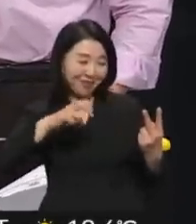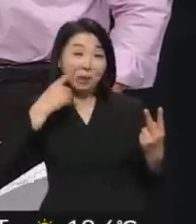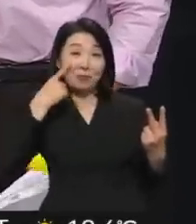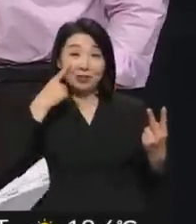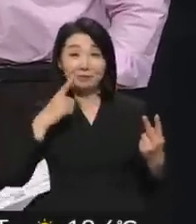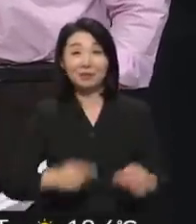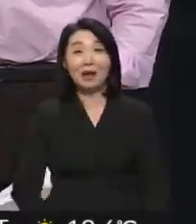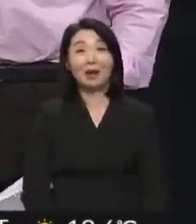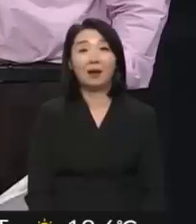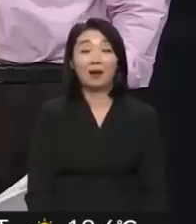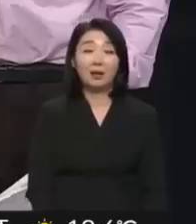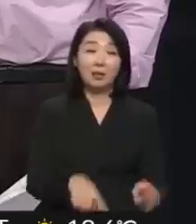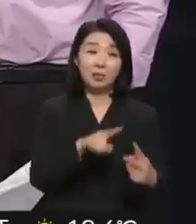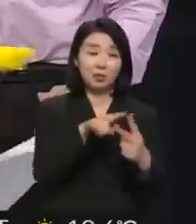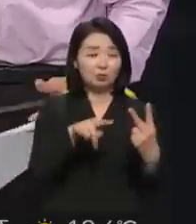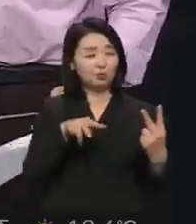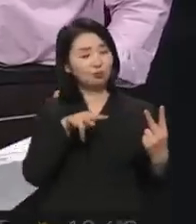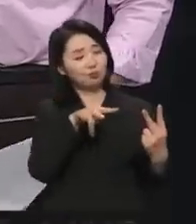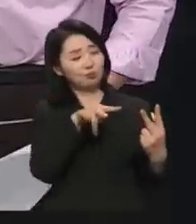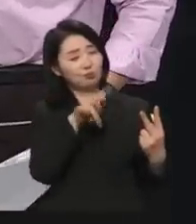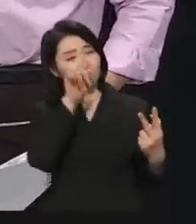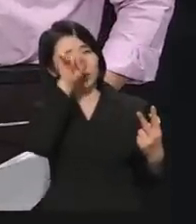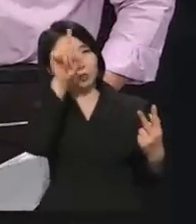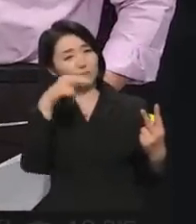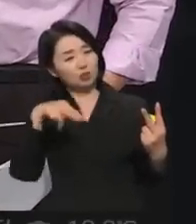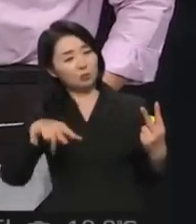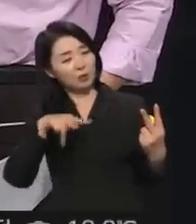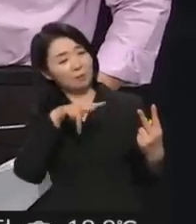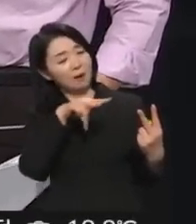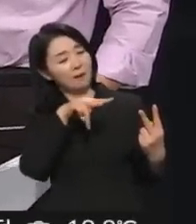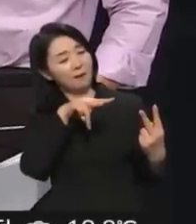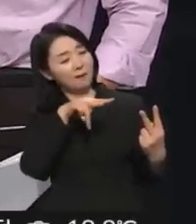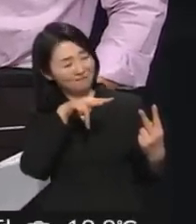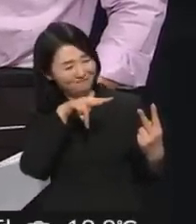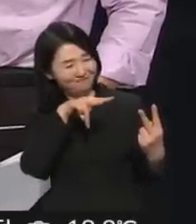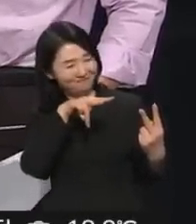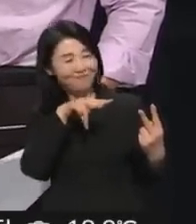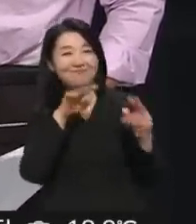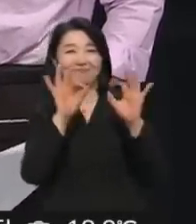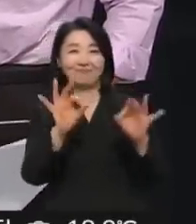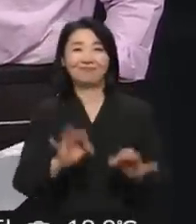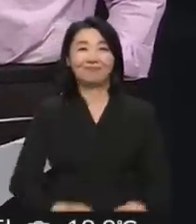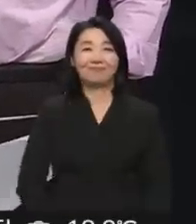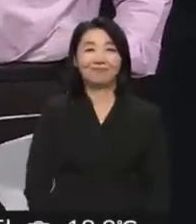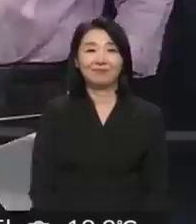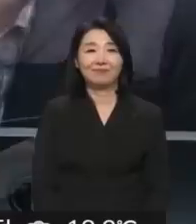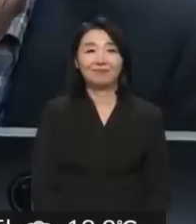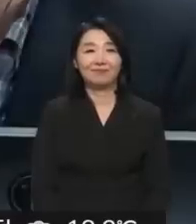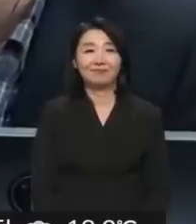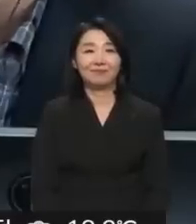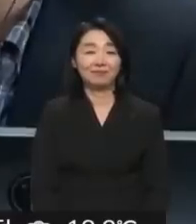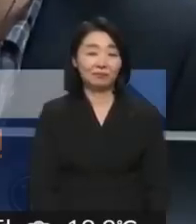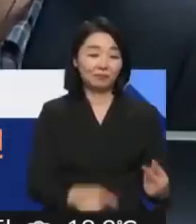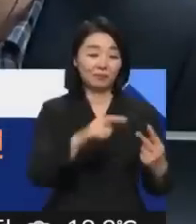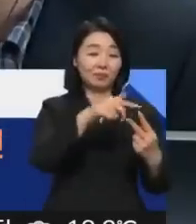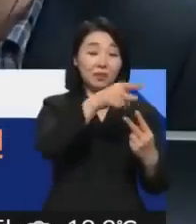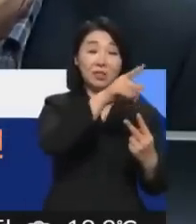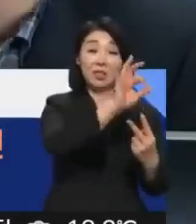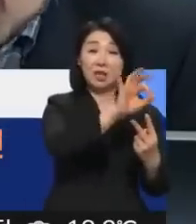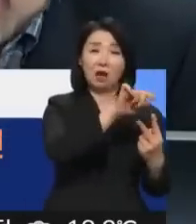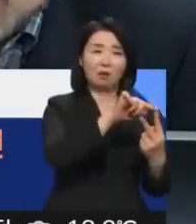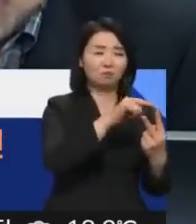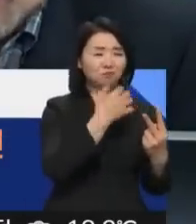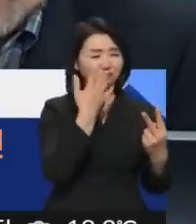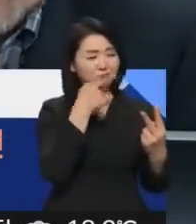하는데요. 이 둘을 바라보는 이준석 전 대표의 시선을 쫓아가 보겠습니다. 장제원 의원은요? 그야말로